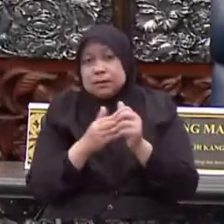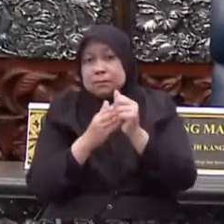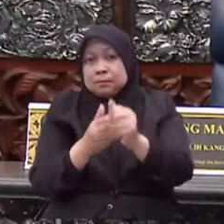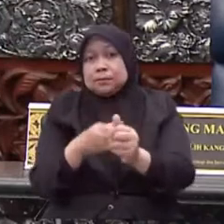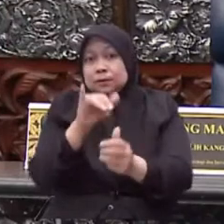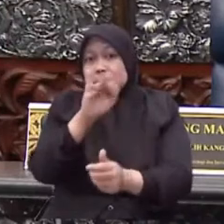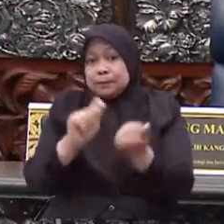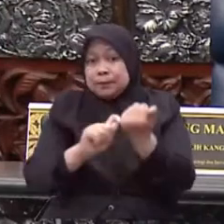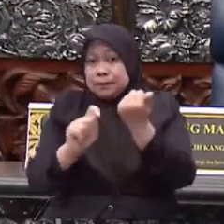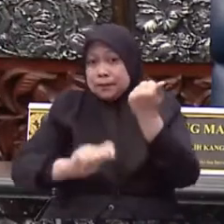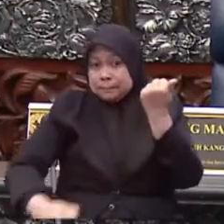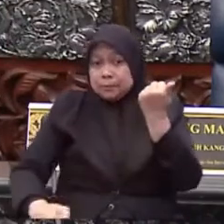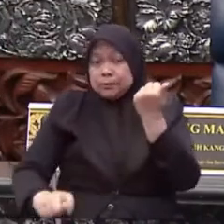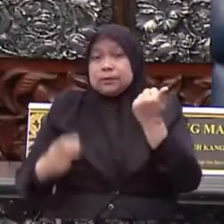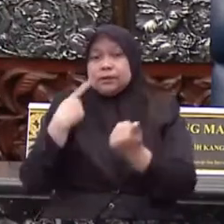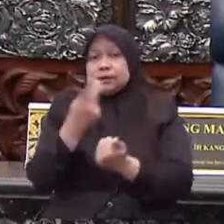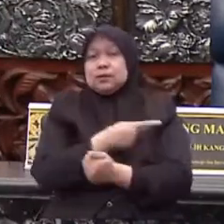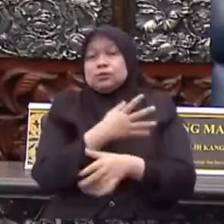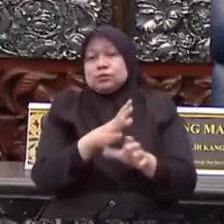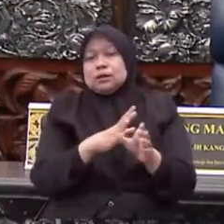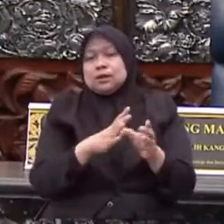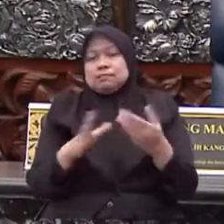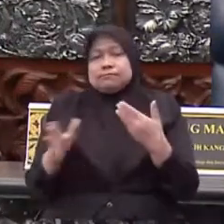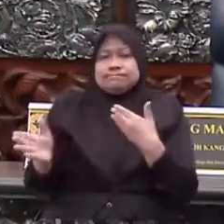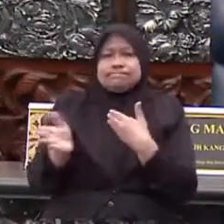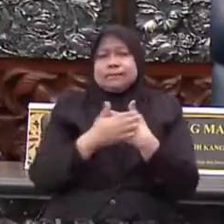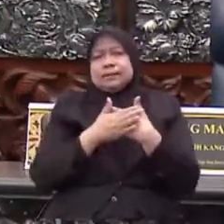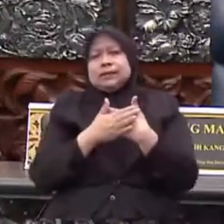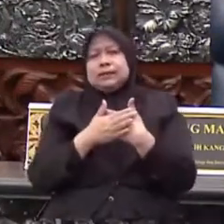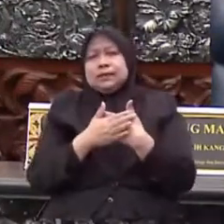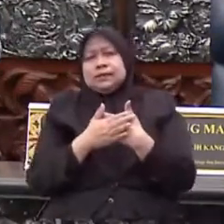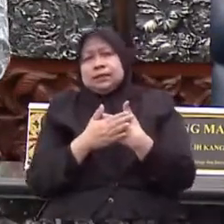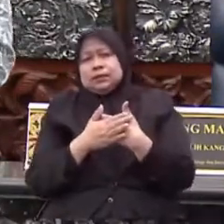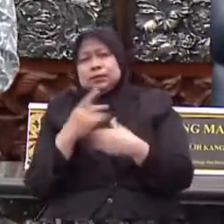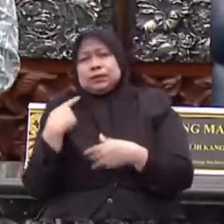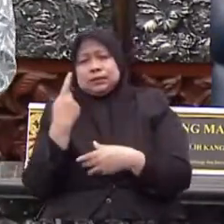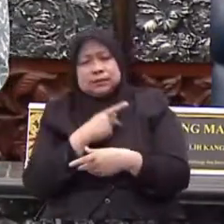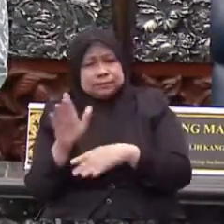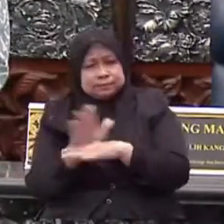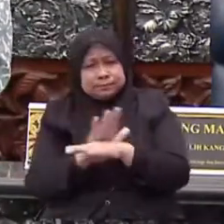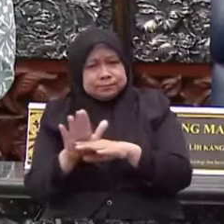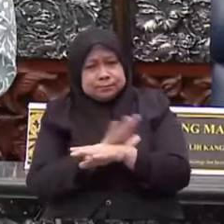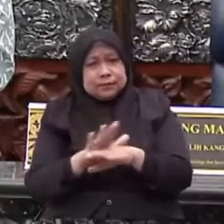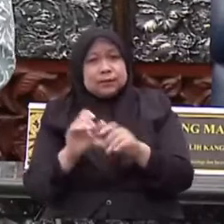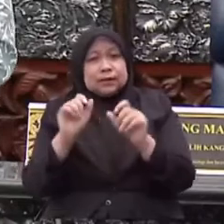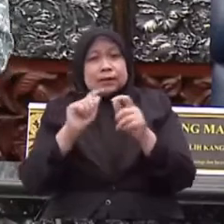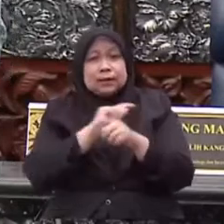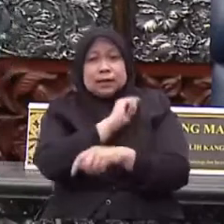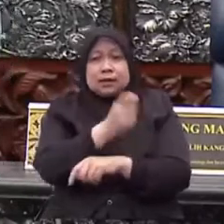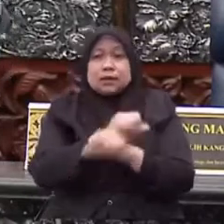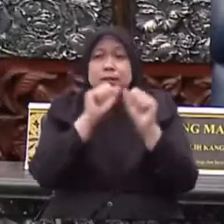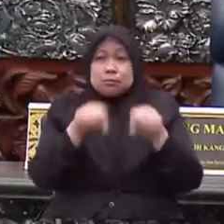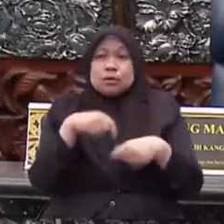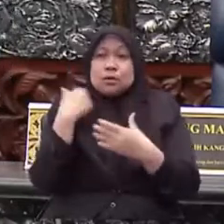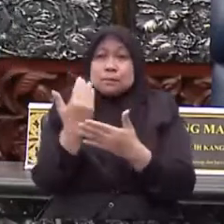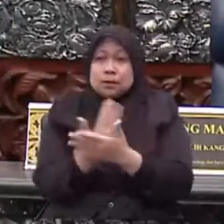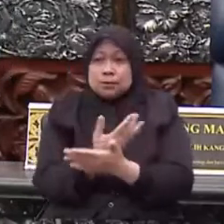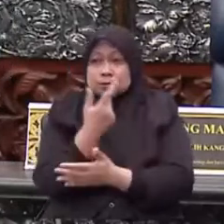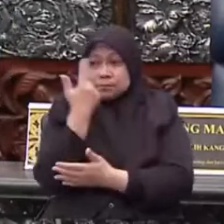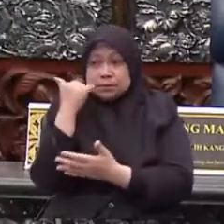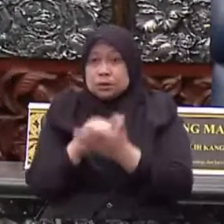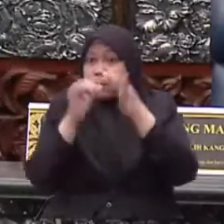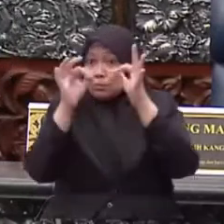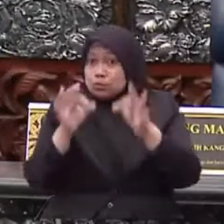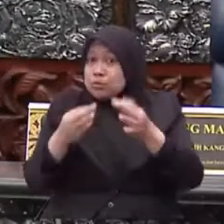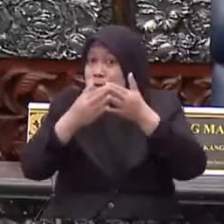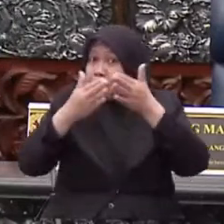pimpinannya Borma Tambun kita telah reverse Band untuk kita memperdagangkan tenaga boleh baru maka kita ini adalah